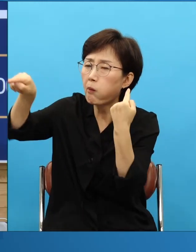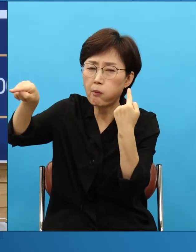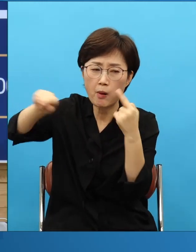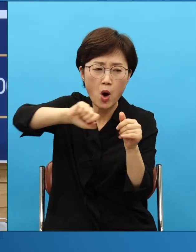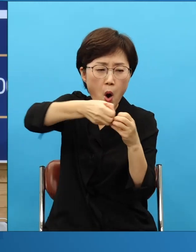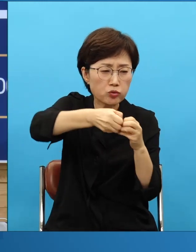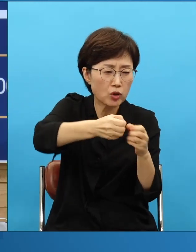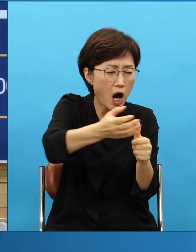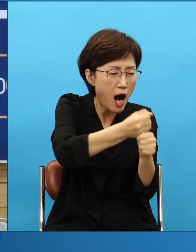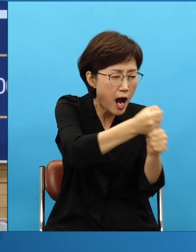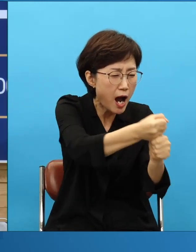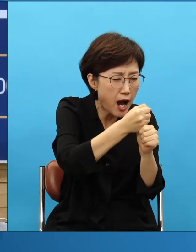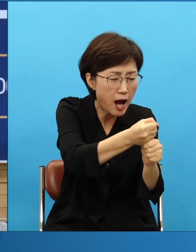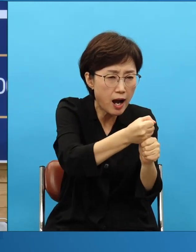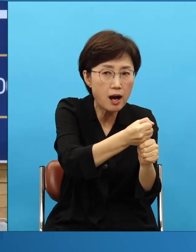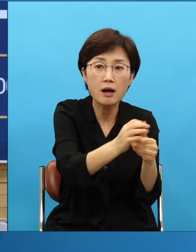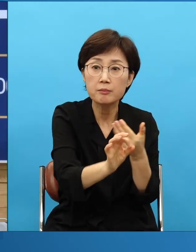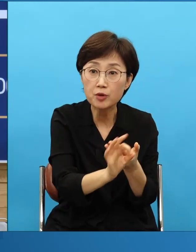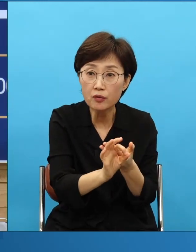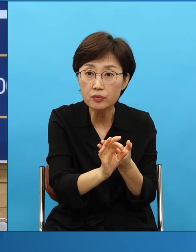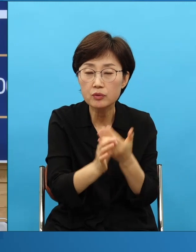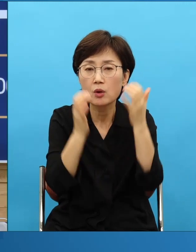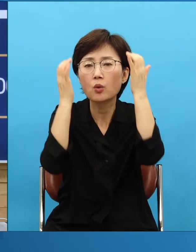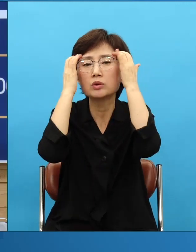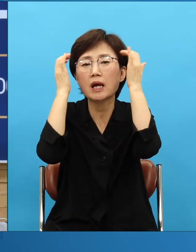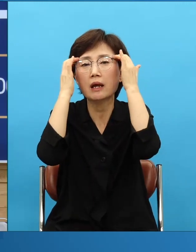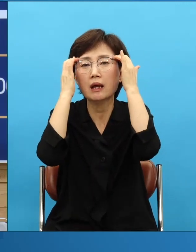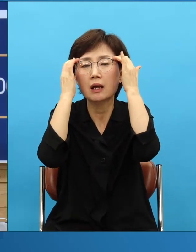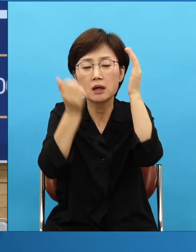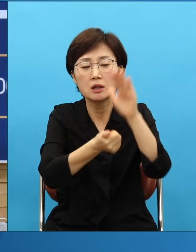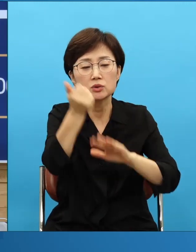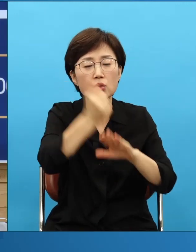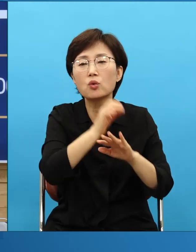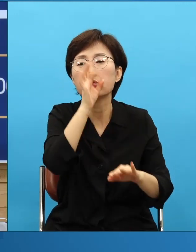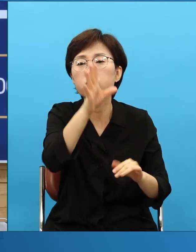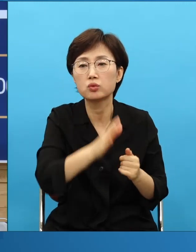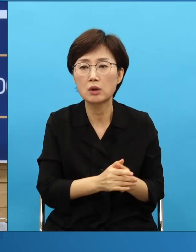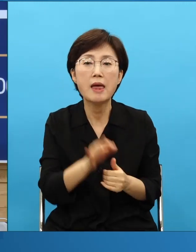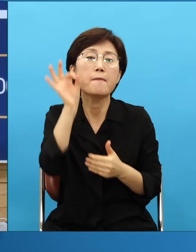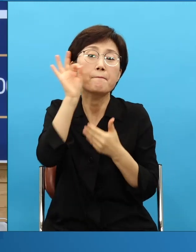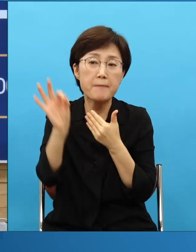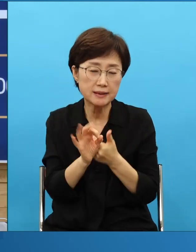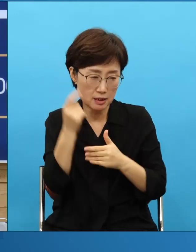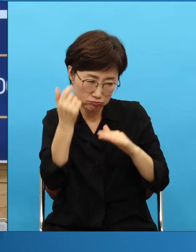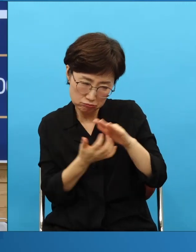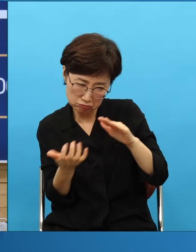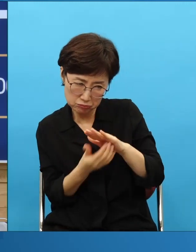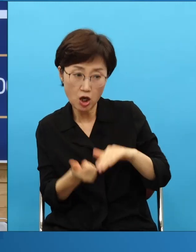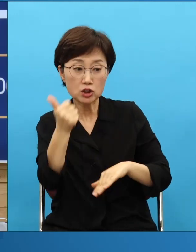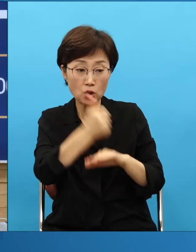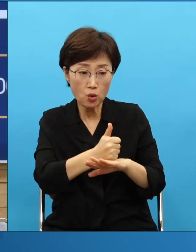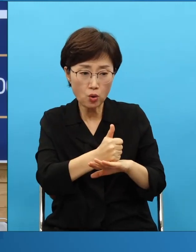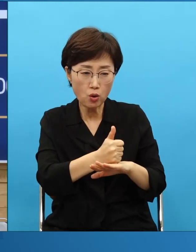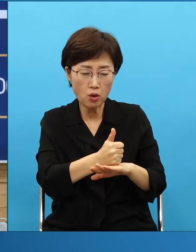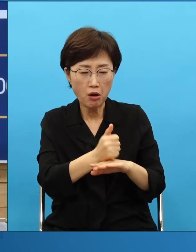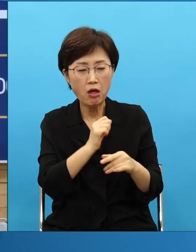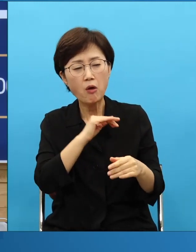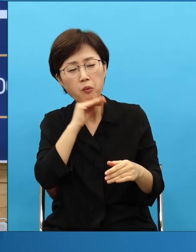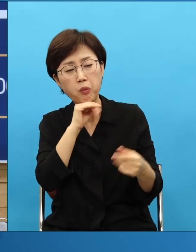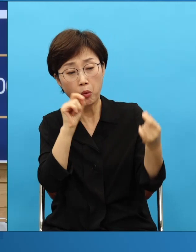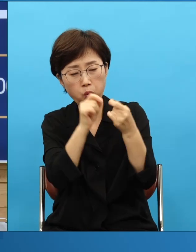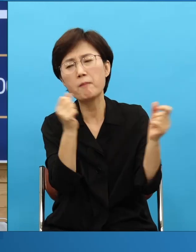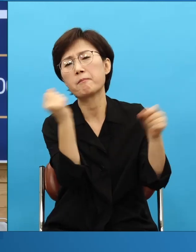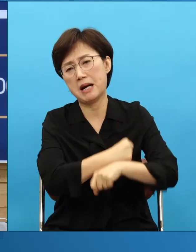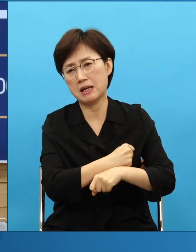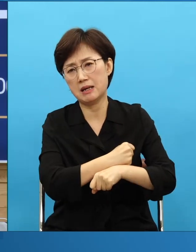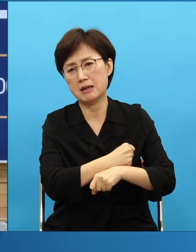these answers. If you're holding on to the incorrect mission, how can you be successful? 아니 in 성공해 this? 본들 틀린 미션을 잡고. And even if you were successful, this